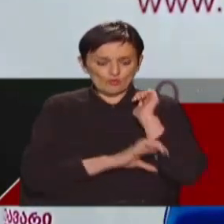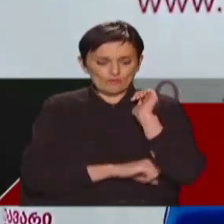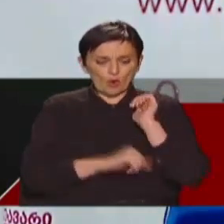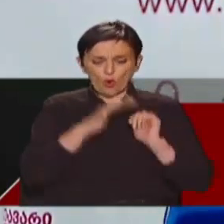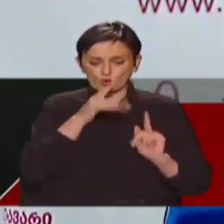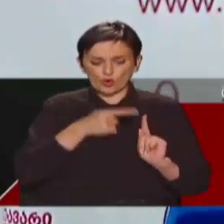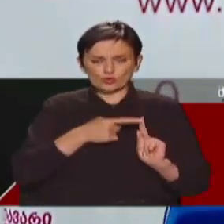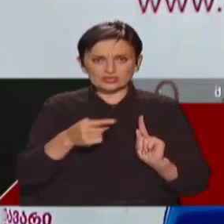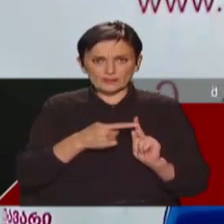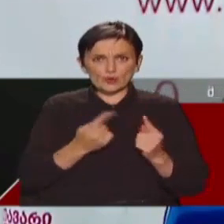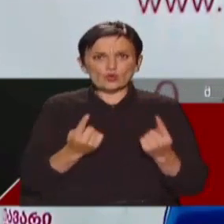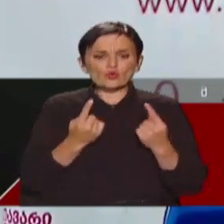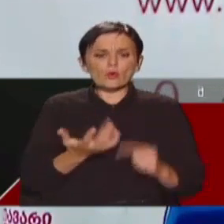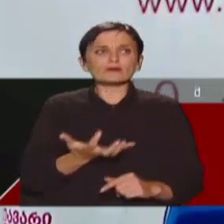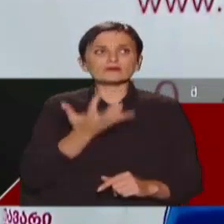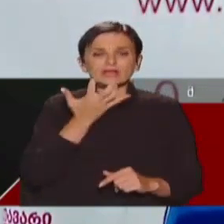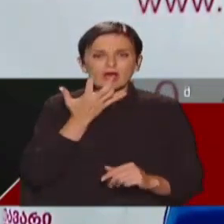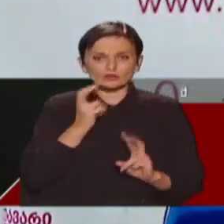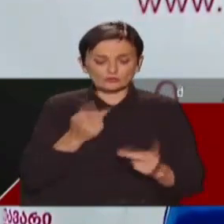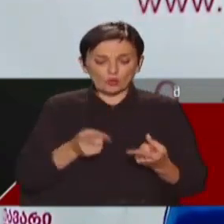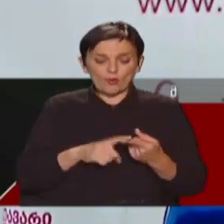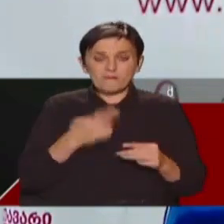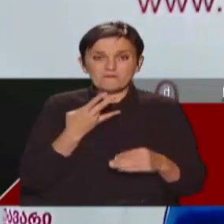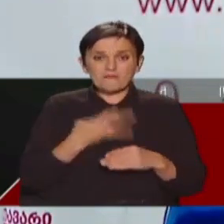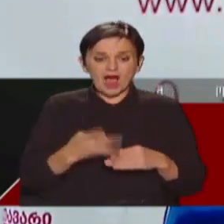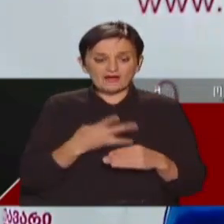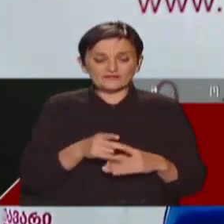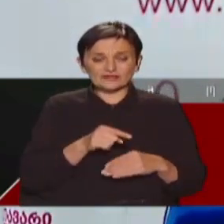წლებში გლობალურ დათბობასთან დაკავშირებით მავნებლის